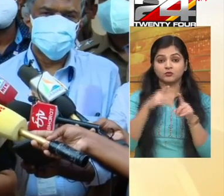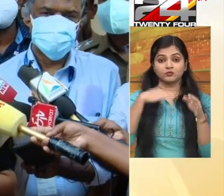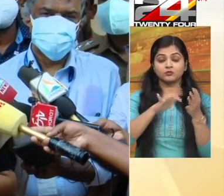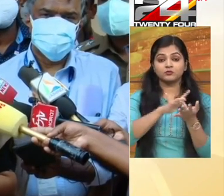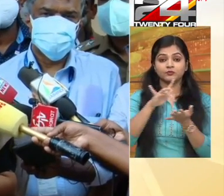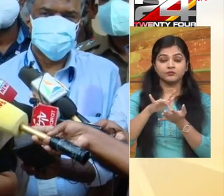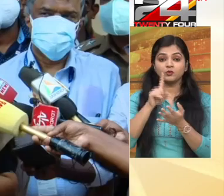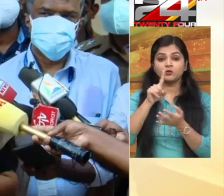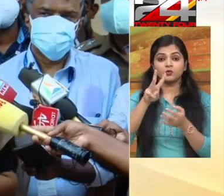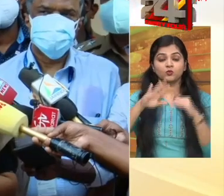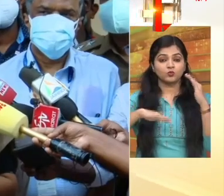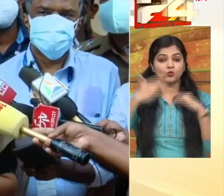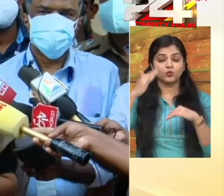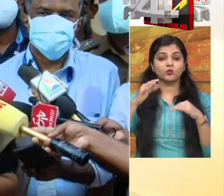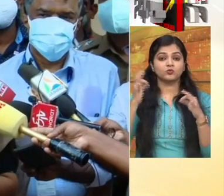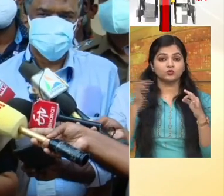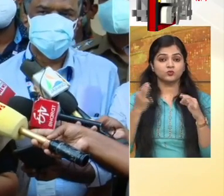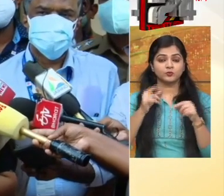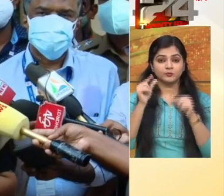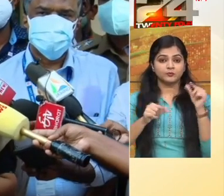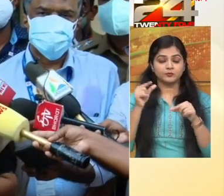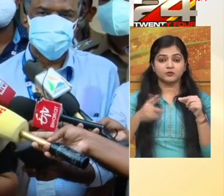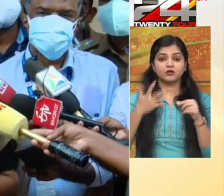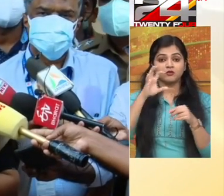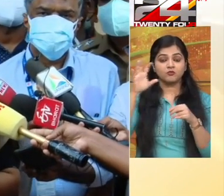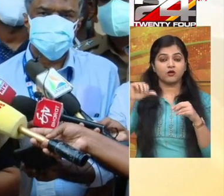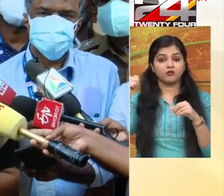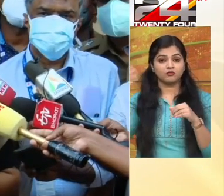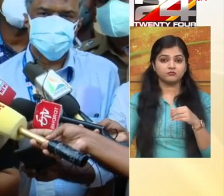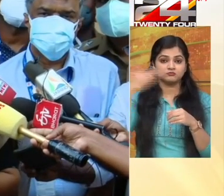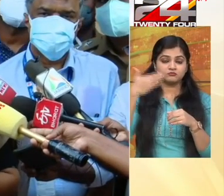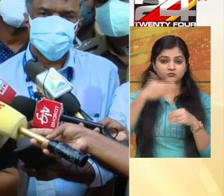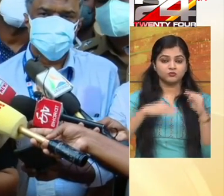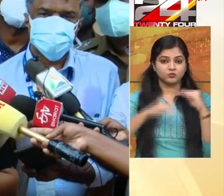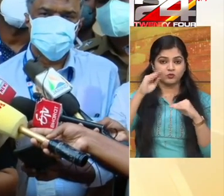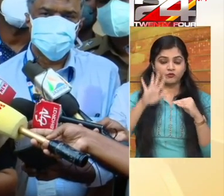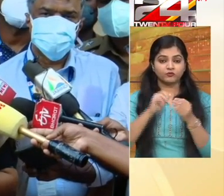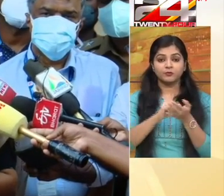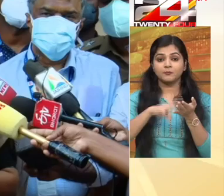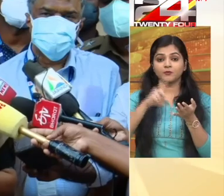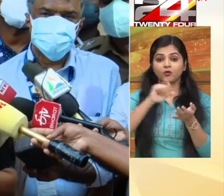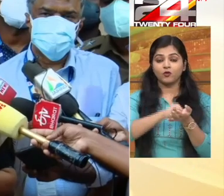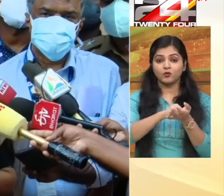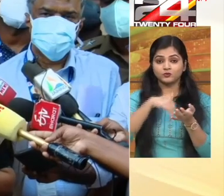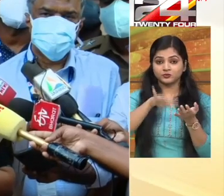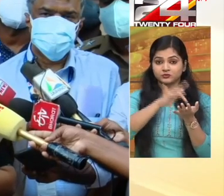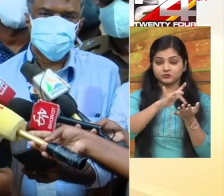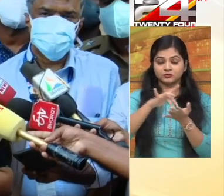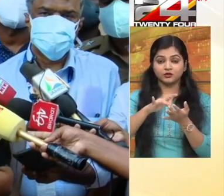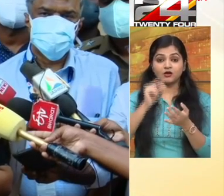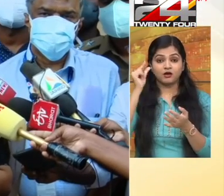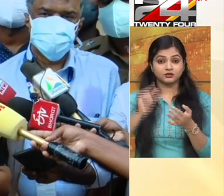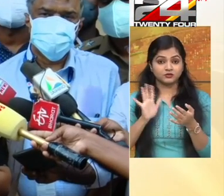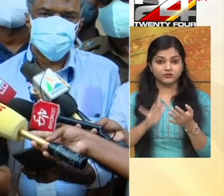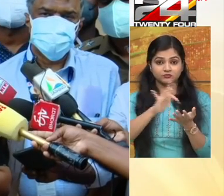ആളുകളാണ്, അതും ഓരോ ദിവസവും പുതിയ ആളുകൾ പല സ്ഥലത്തു നിന്നുള്ള വരുന്നത്. അപ്പോൾ മെഡിക്കൽ കോളേജുകളിൽ പ്രത്യേകിച്ചും അത്യാവശ്യമുള്ള എല്ലാ